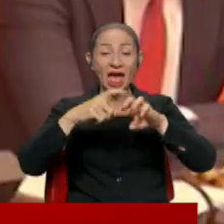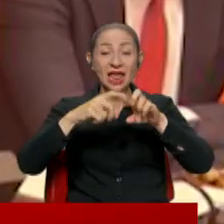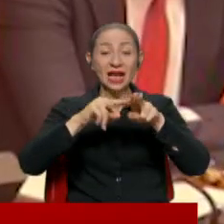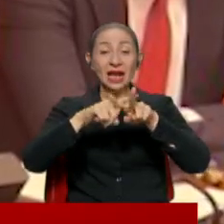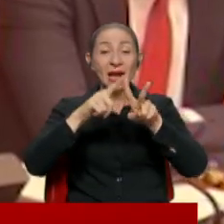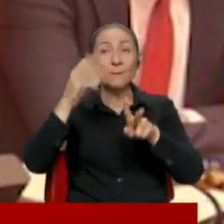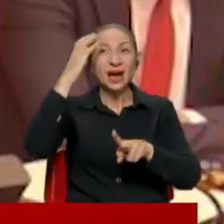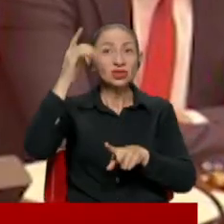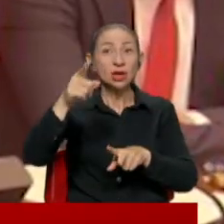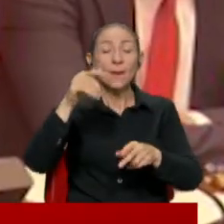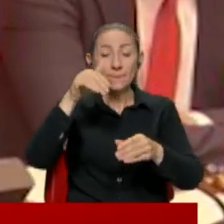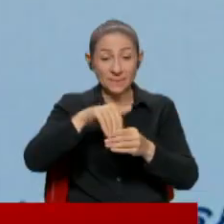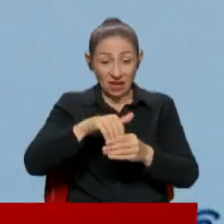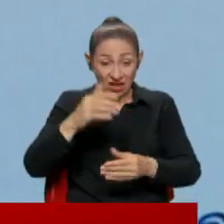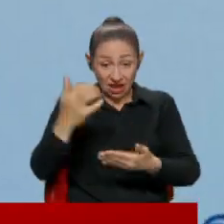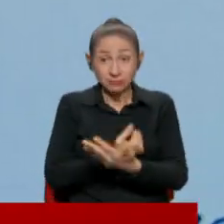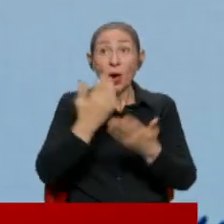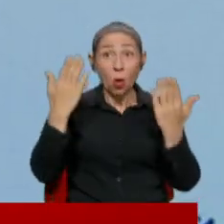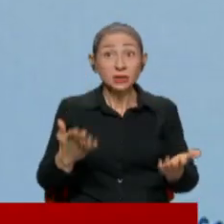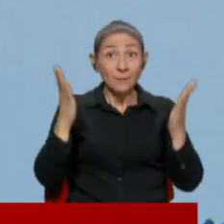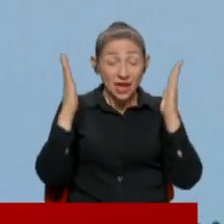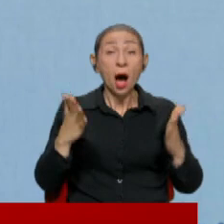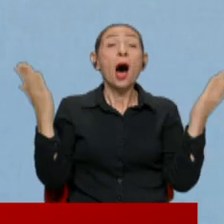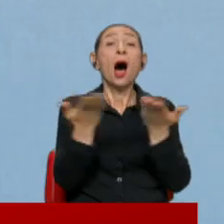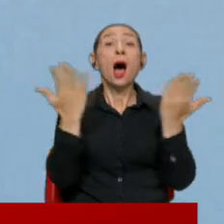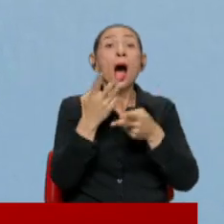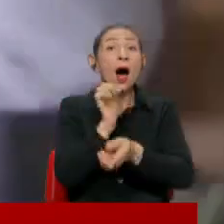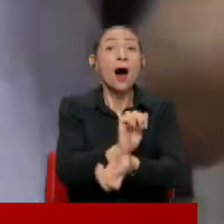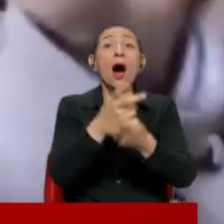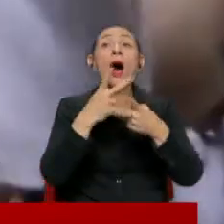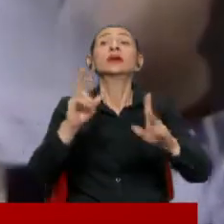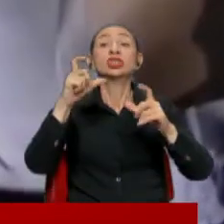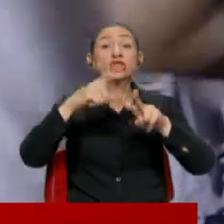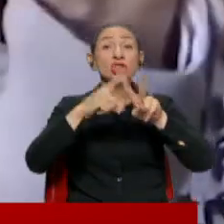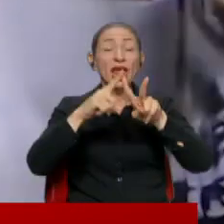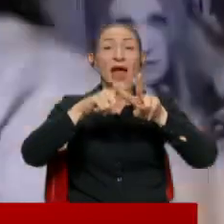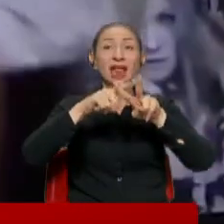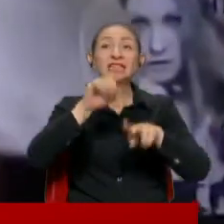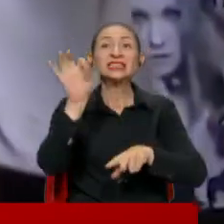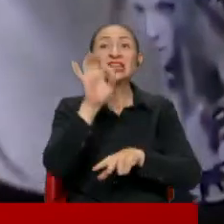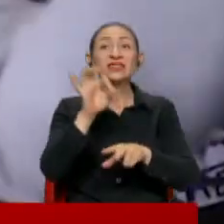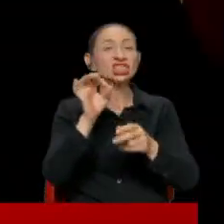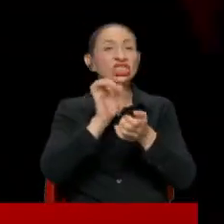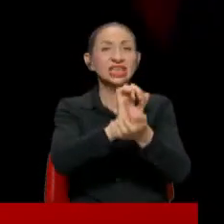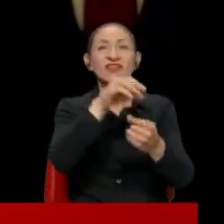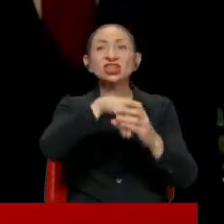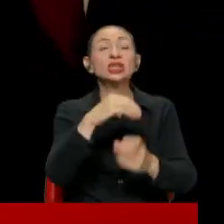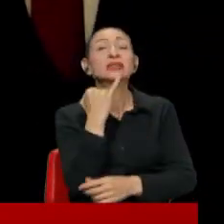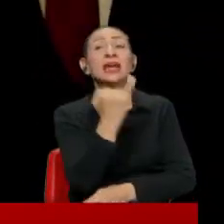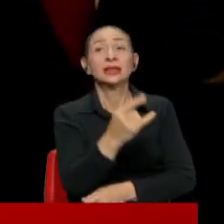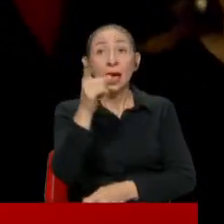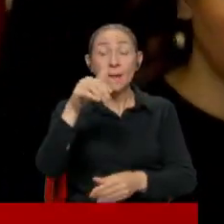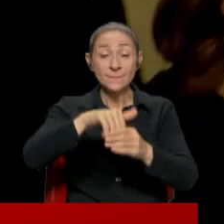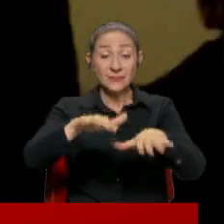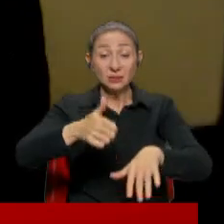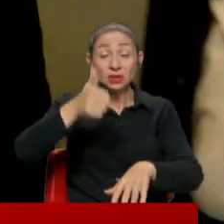Baş, partisinden milletvekili seçildiği halde hala tahliye edilmeyen Can Atalay'ı Silivri cezaevinde ziyaret etti.